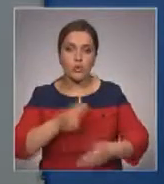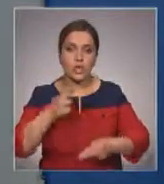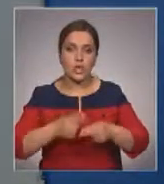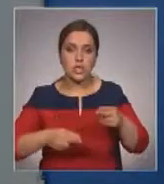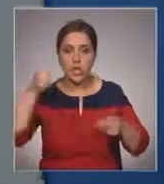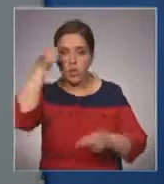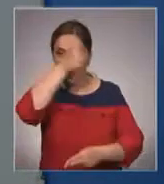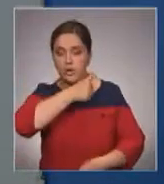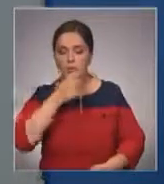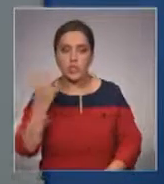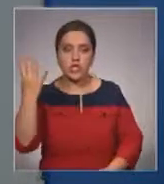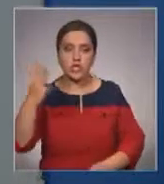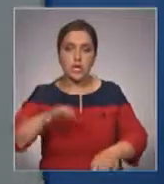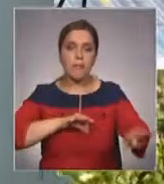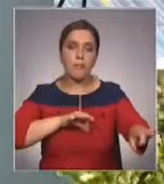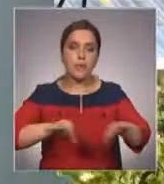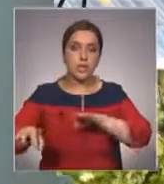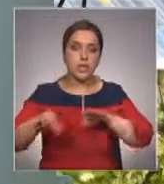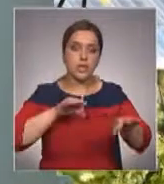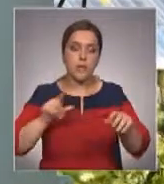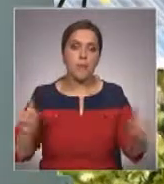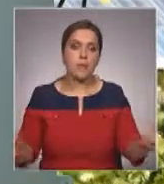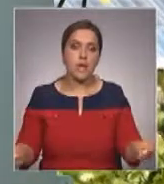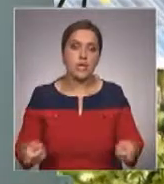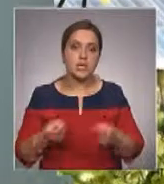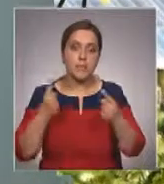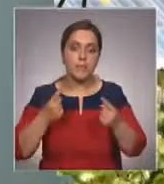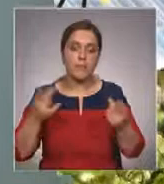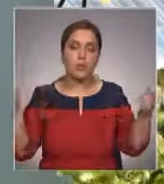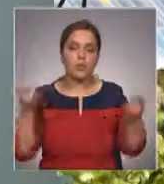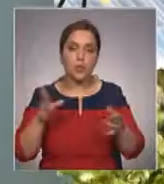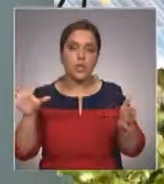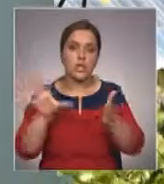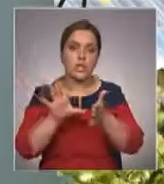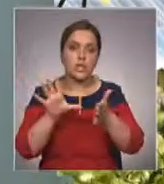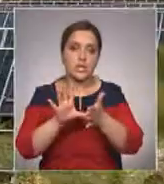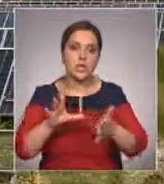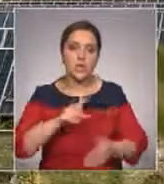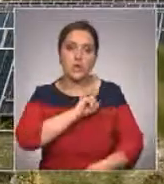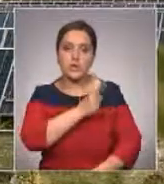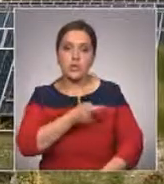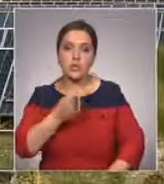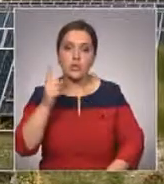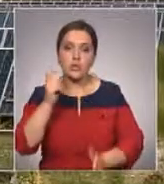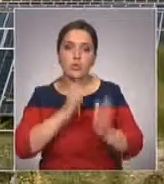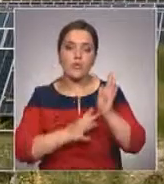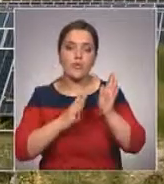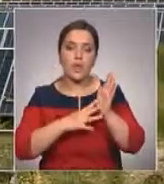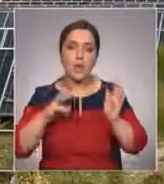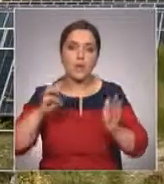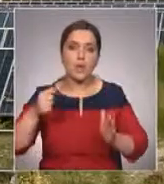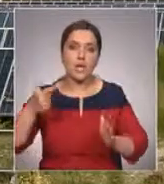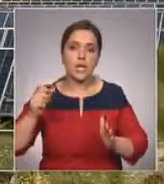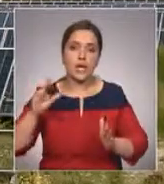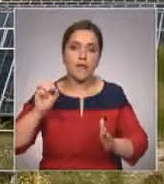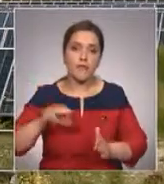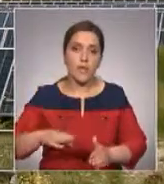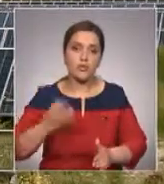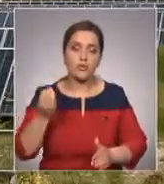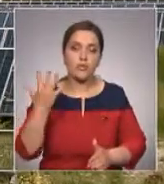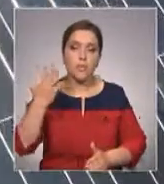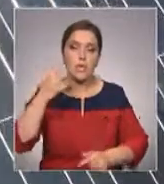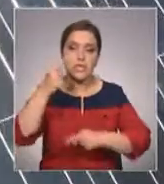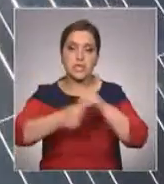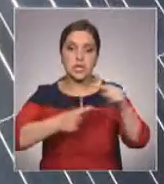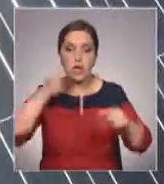4 проекта по возобновляемым источникам энергии мощностью 109,5 мегаватт. Еще 5 запланировано на следующий год. Таким образом,